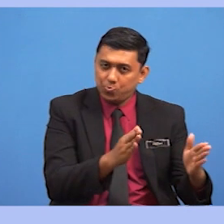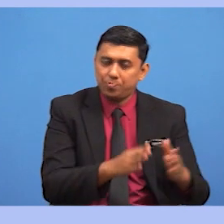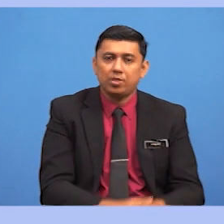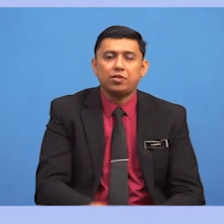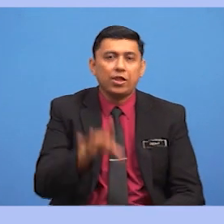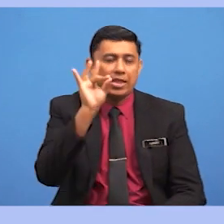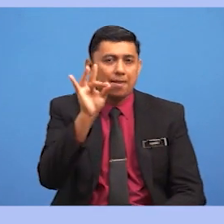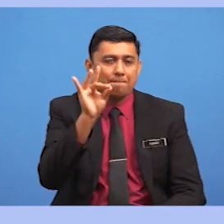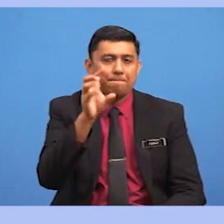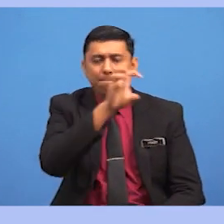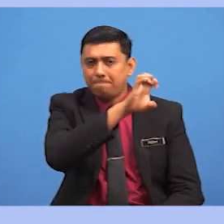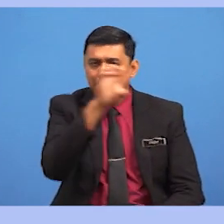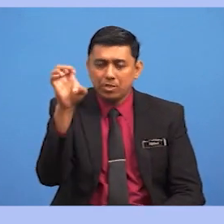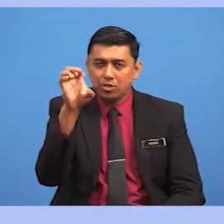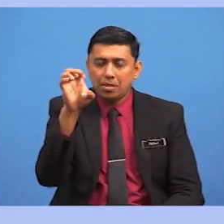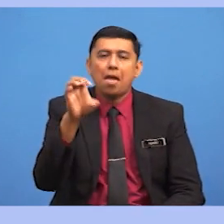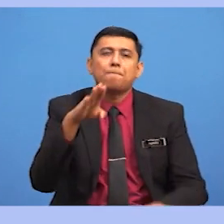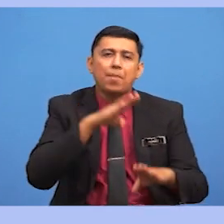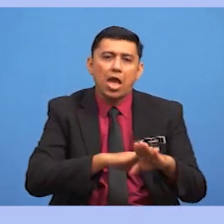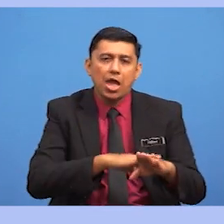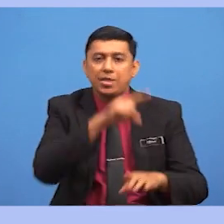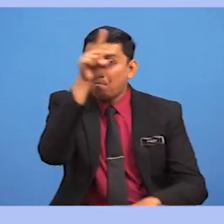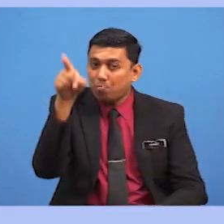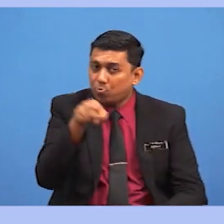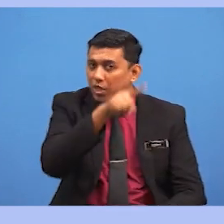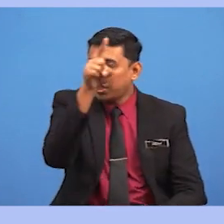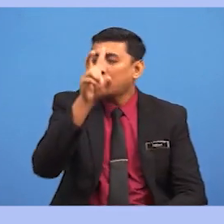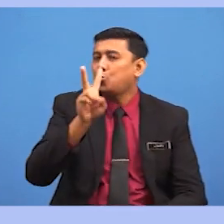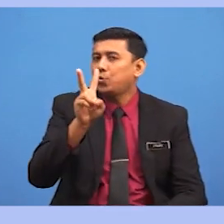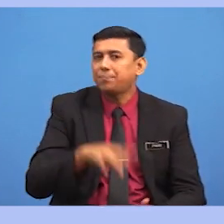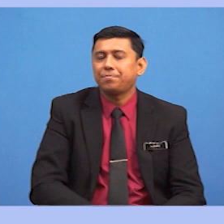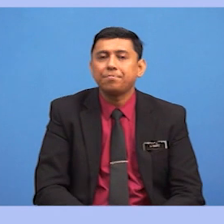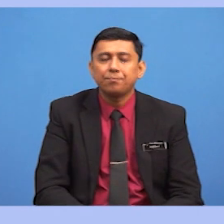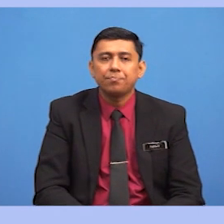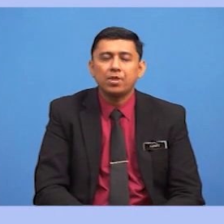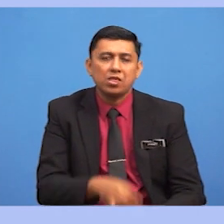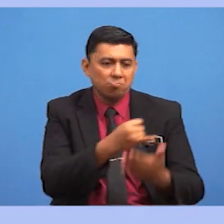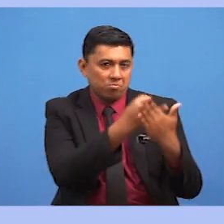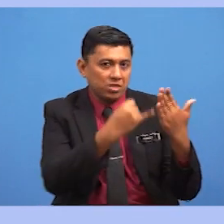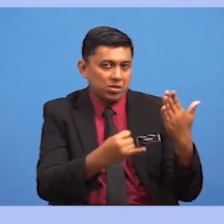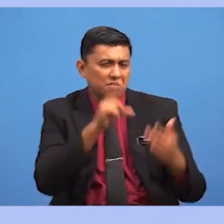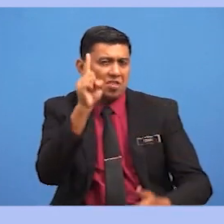susunkan 8 elektron pada petala tersebut. Yang terakhir,